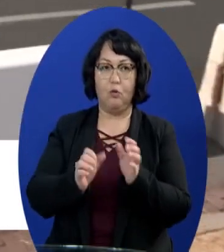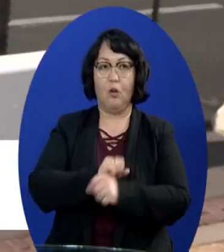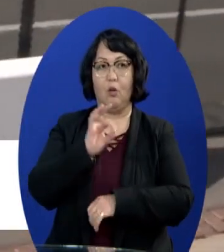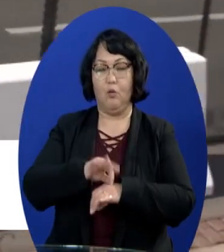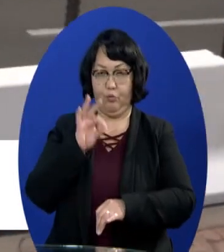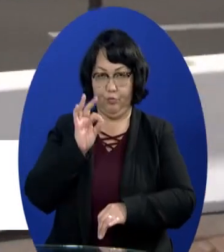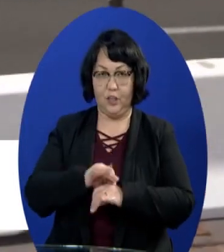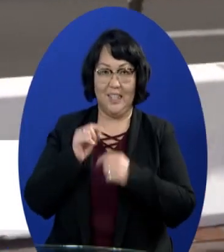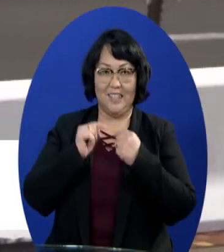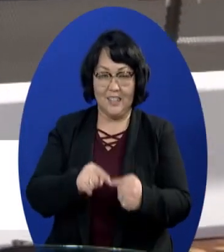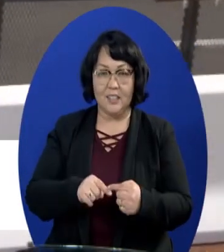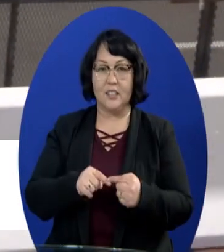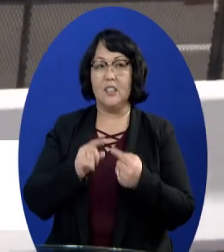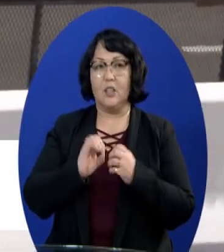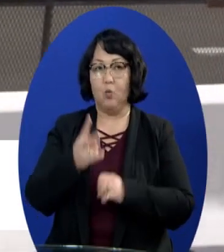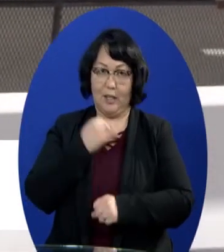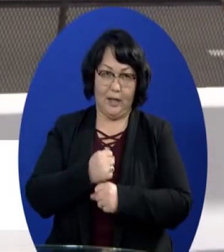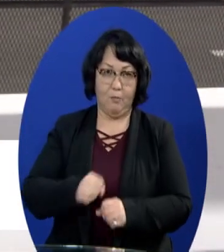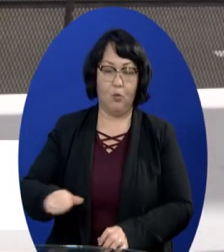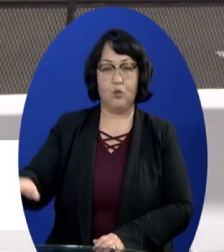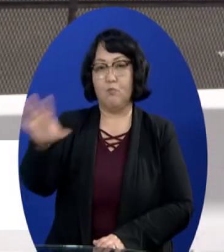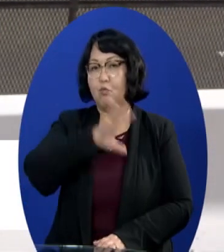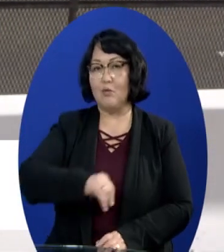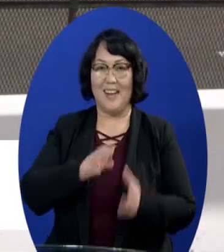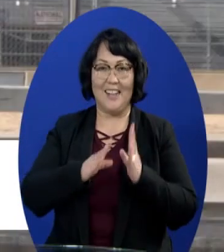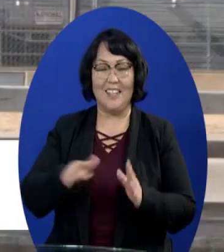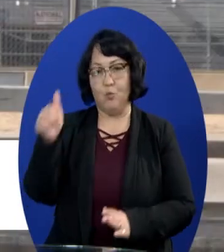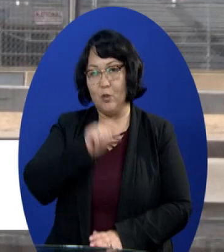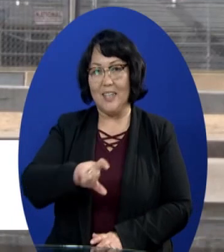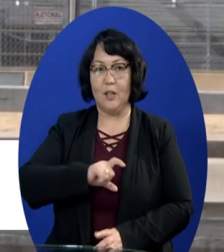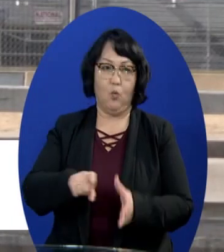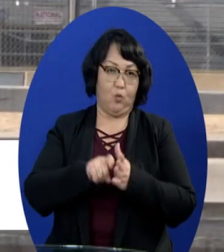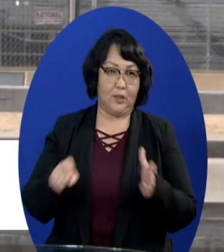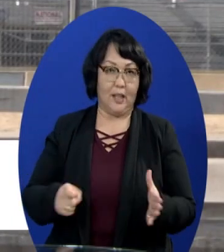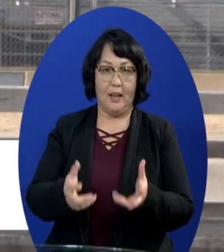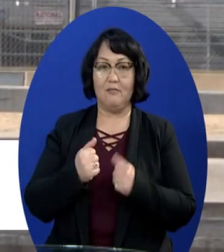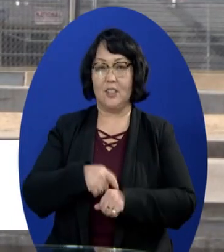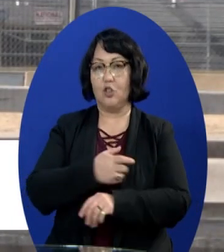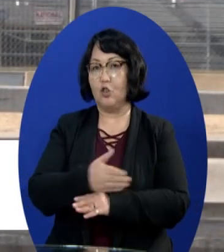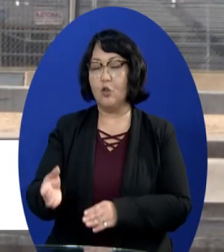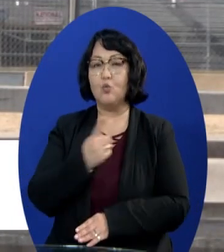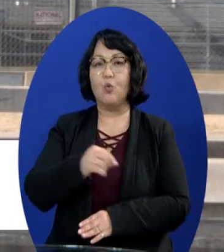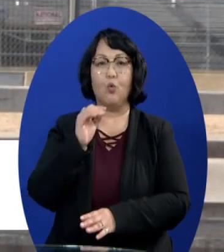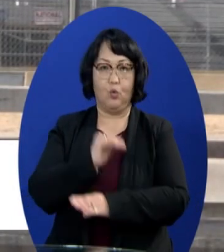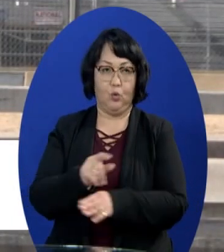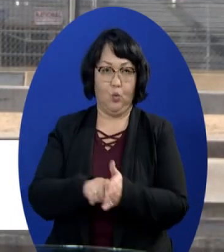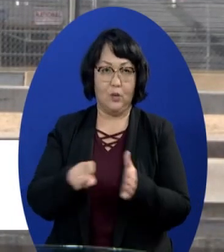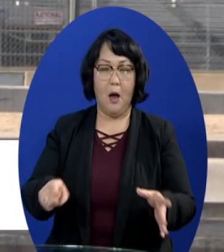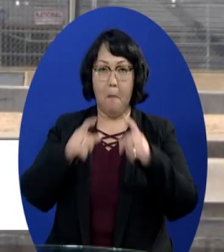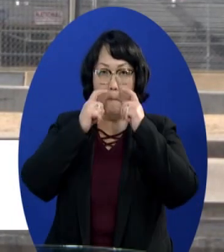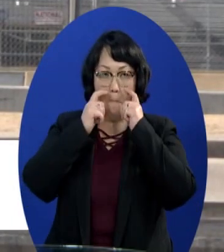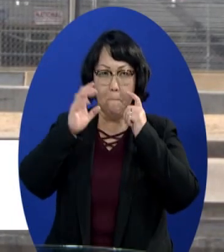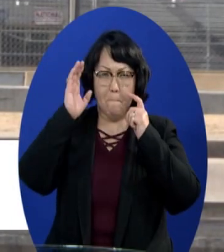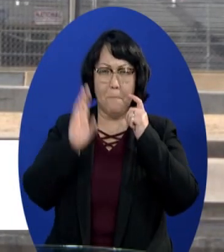цар тахлын эсрэг тэмцлийн хүрээнд нийт Америкчуудад хандан бүрэн эрхийнхээ хугацааг авснаас хойш 100 өдрийн турш амны хаалтаа